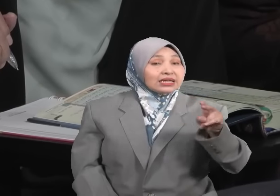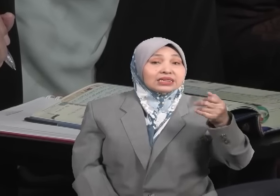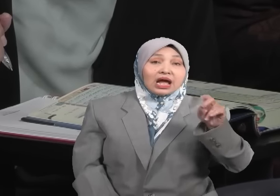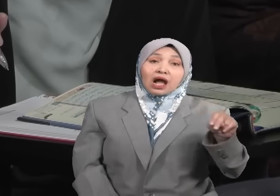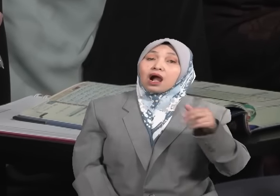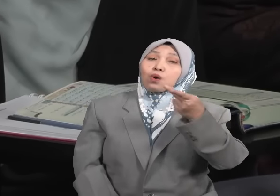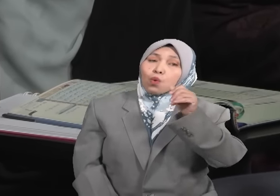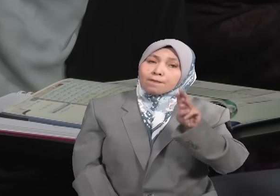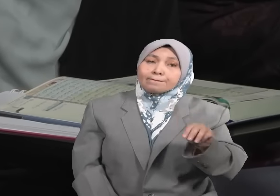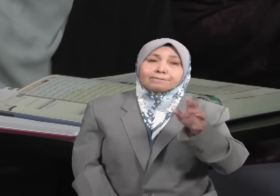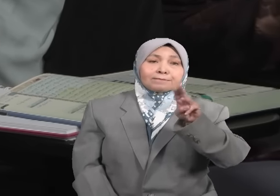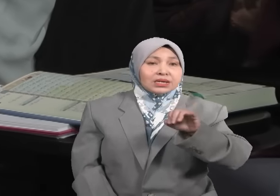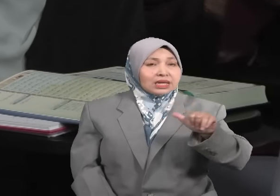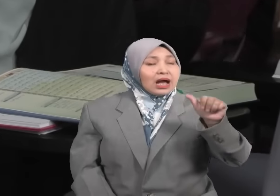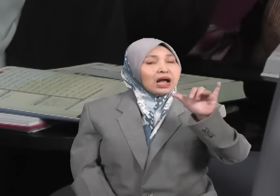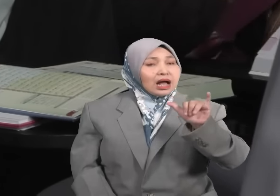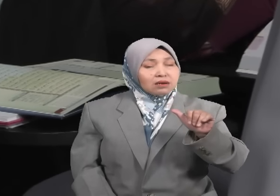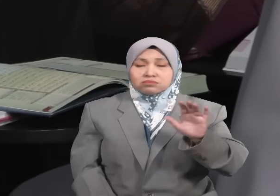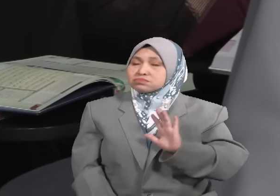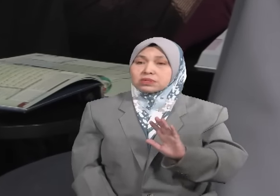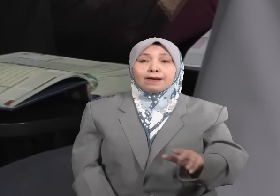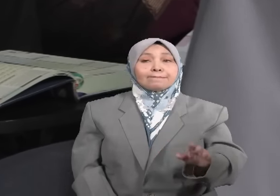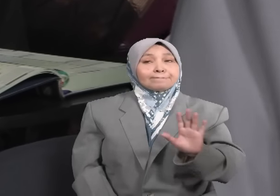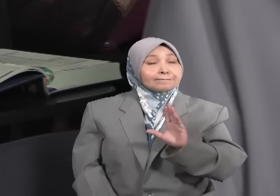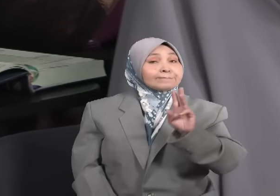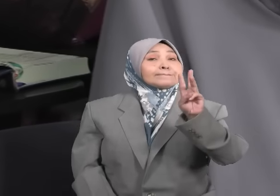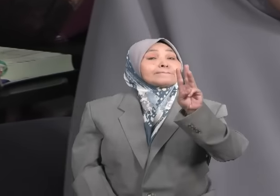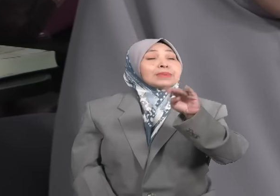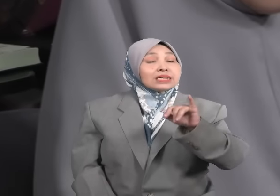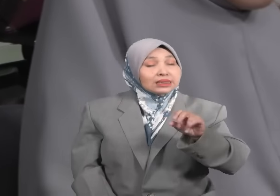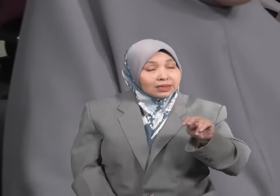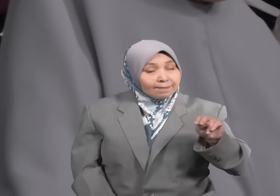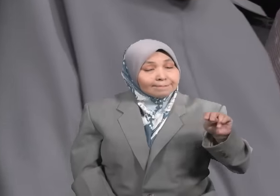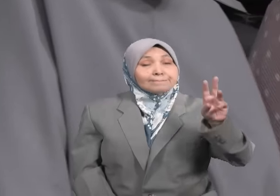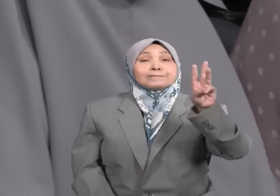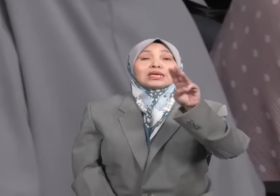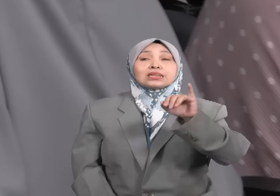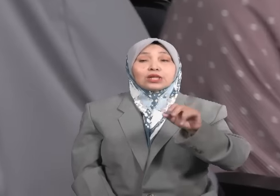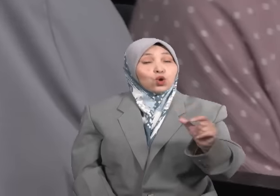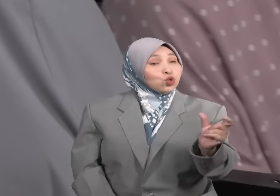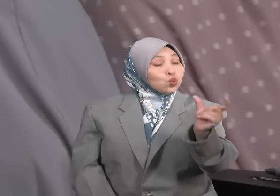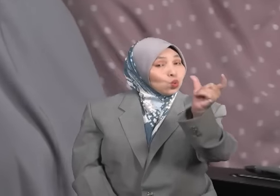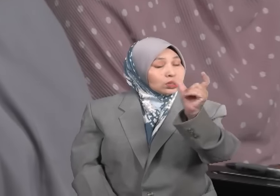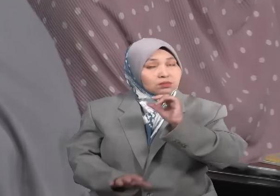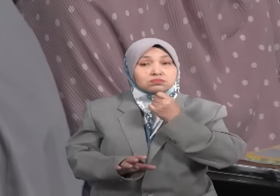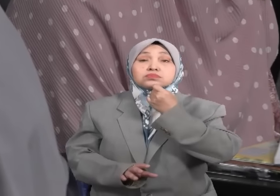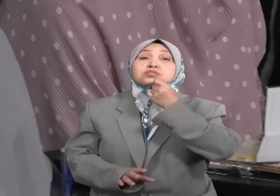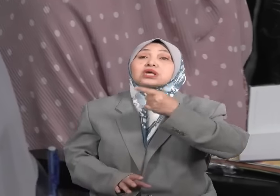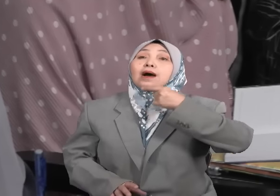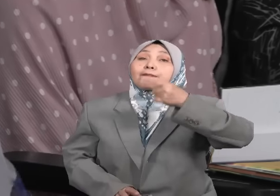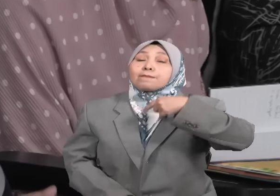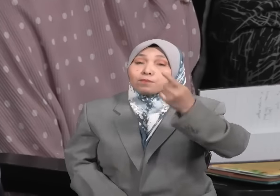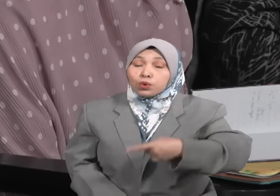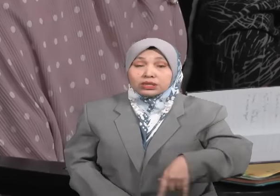Atainahum min tak boleh. Min, mesti nun tu dijelaskan mati dengan